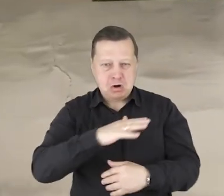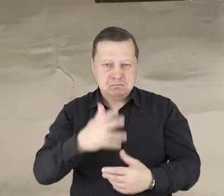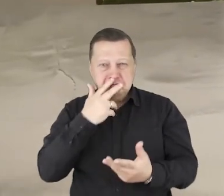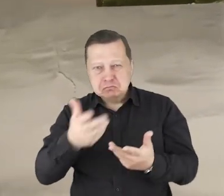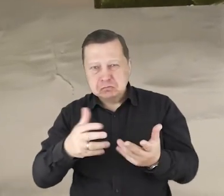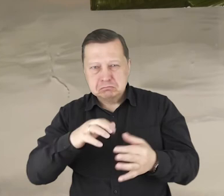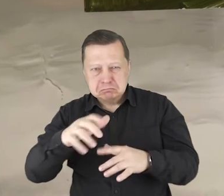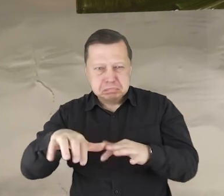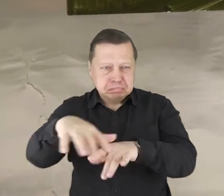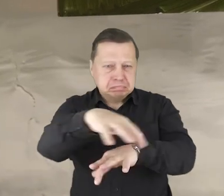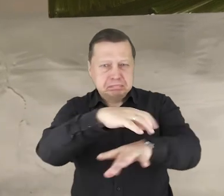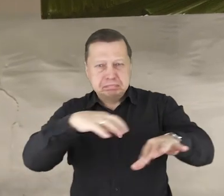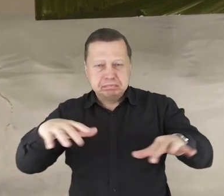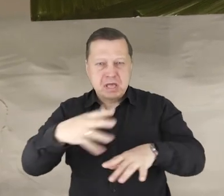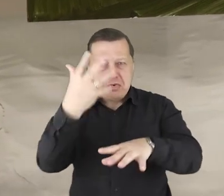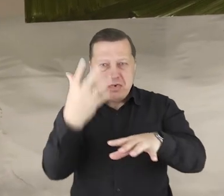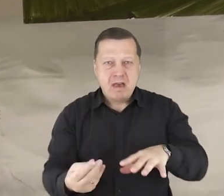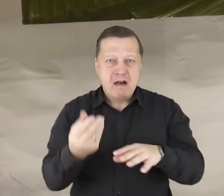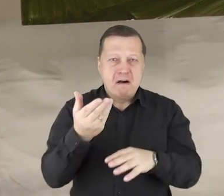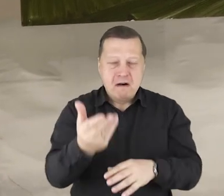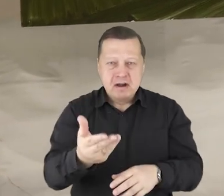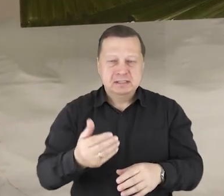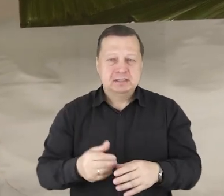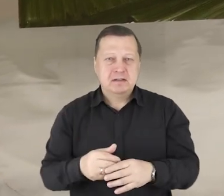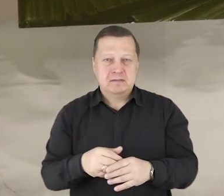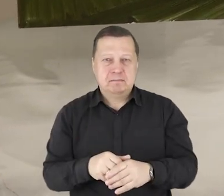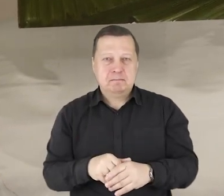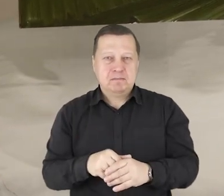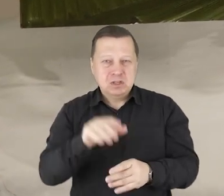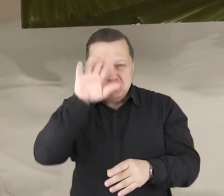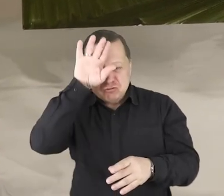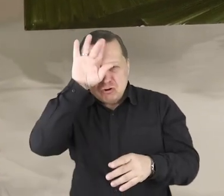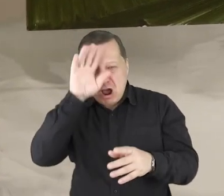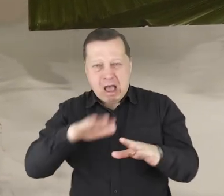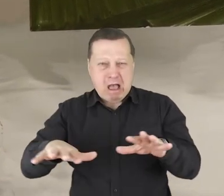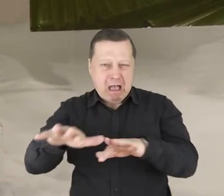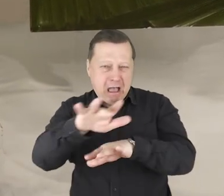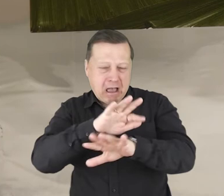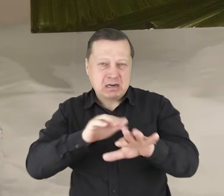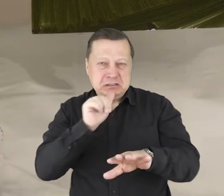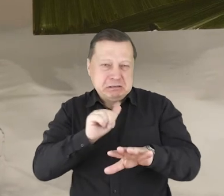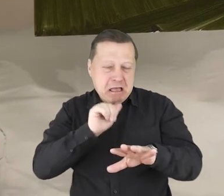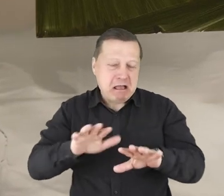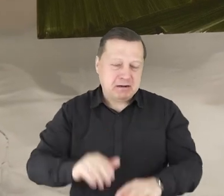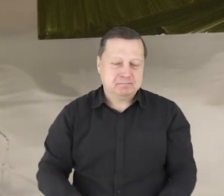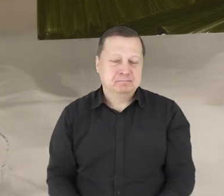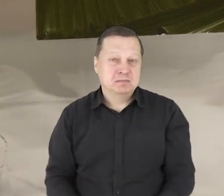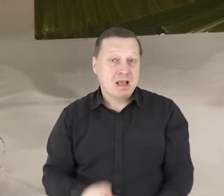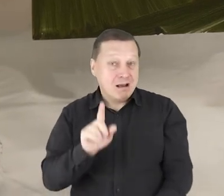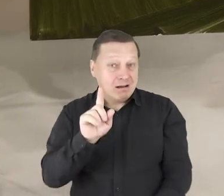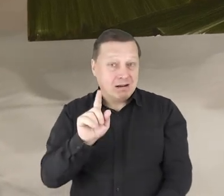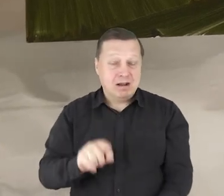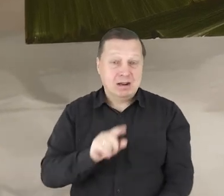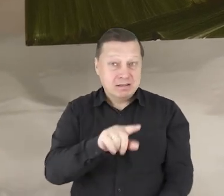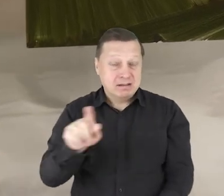jakieś prace, nasycona jesienna, taka szarobura zieleń, ale